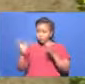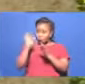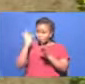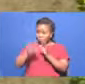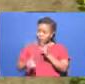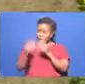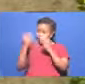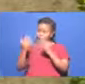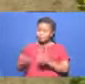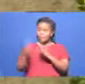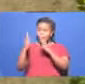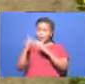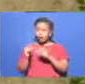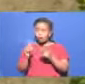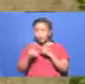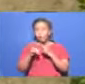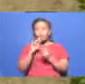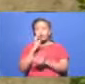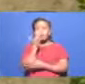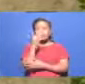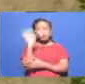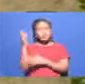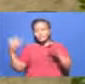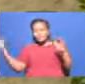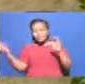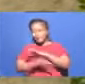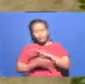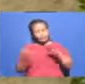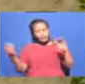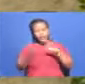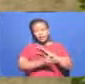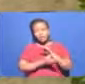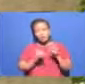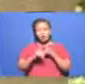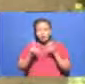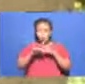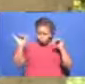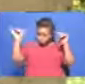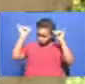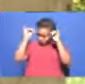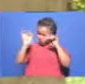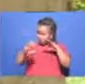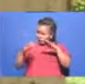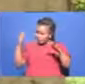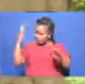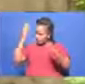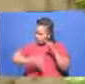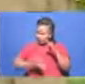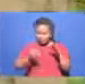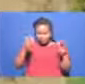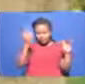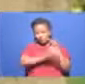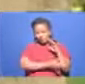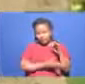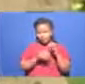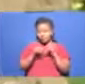miti, wakipata hapo ng'ombe watakatakata. Na hiyo ng'ombe wakikatakata, wanakata